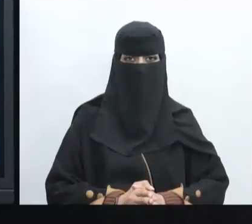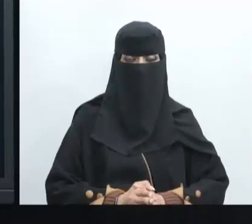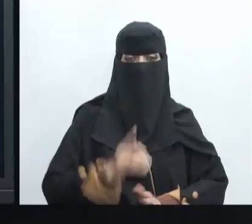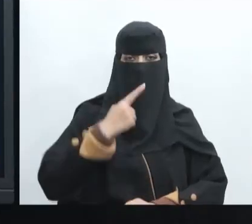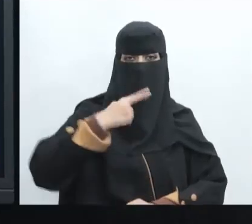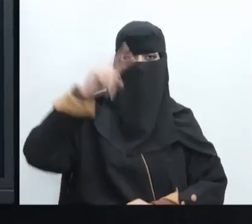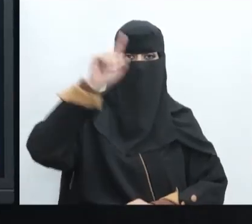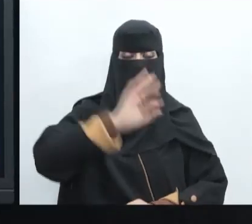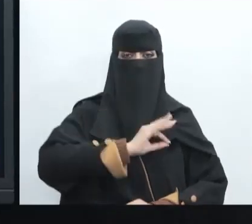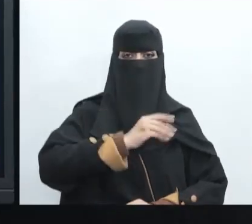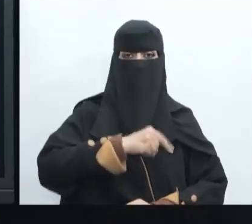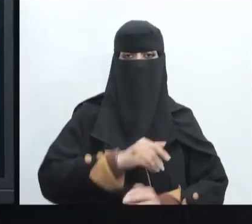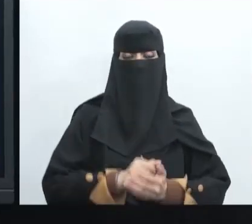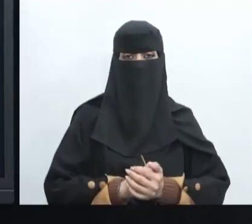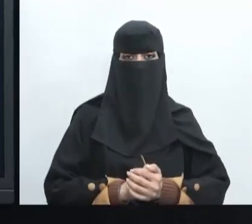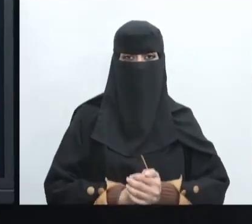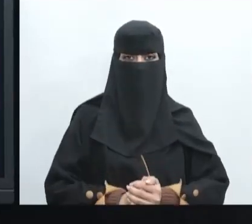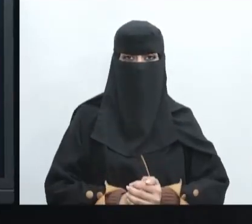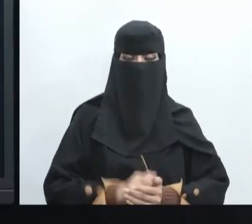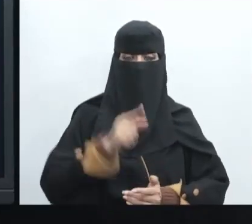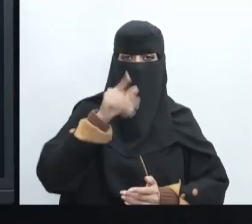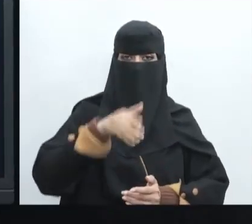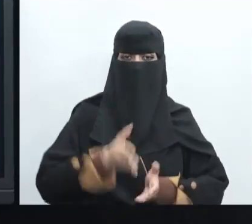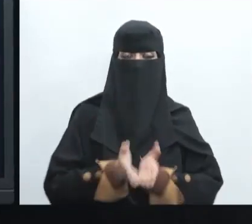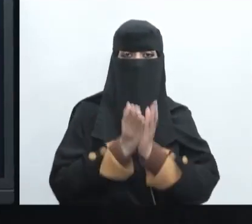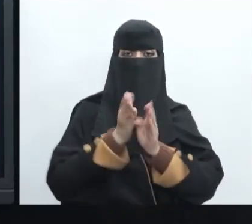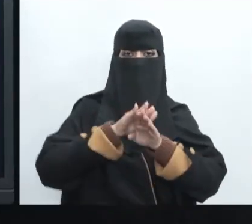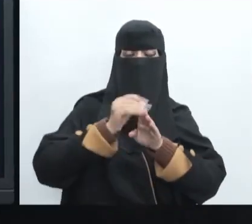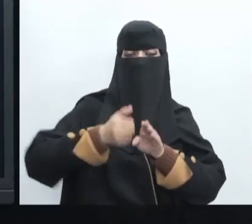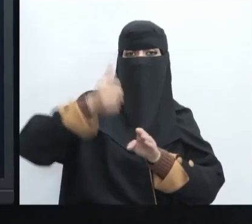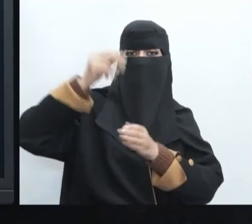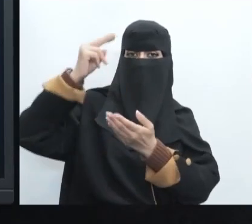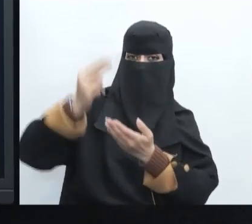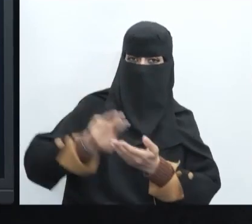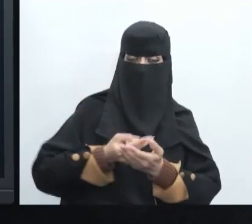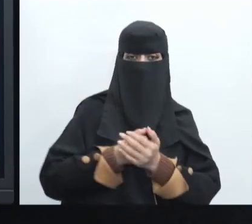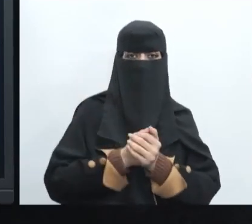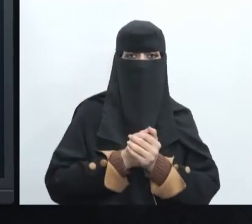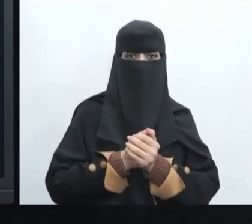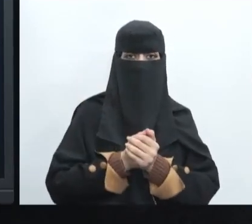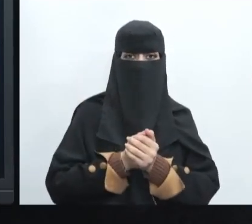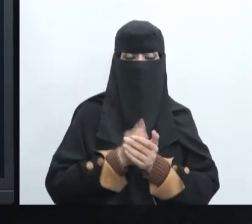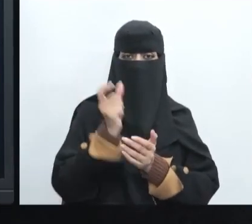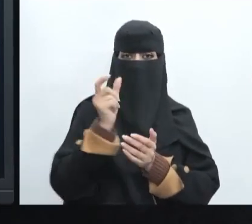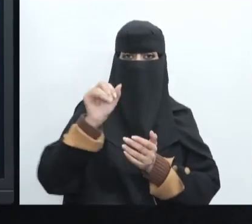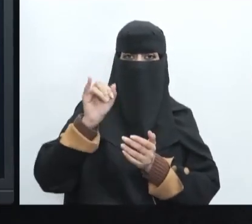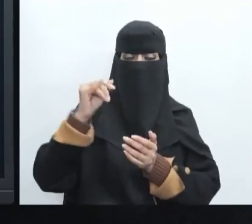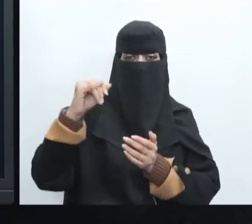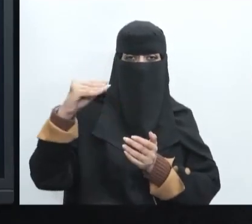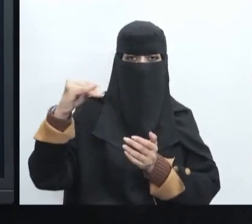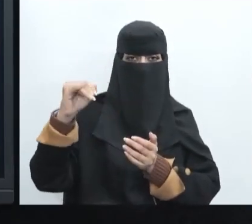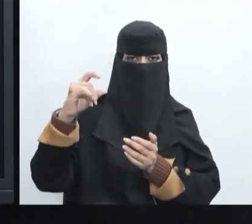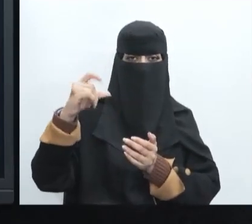بسم الله الرحمن الرحيم والصلاه والسلام على اشرف الانبياء والمرسلين نبينا محمد